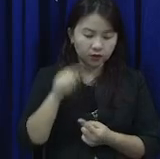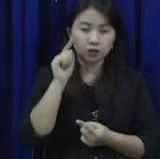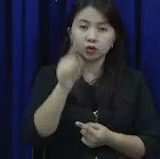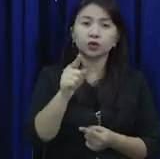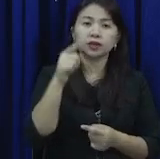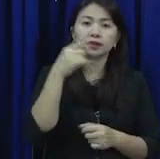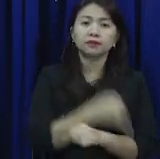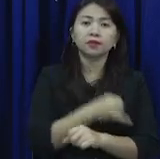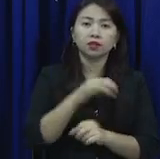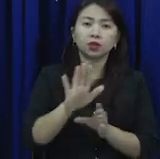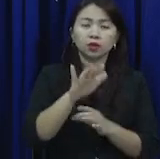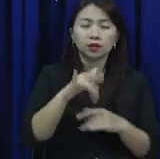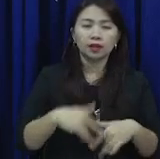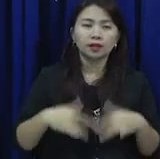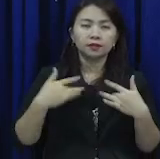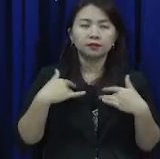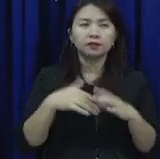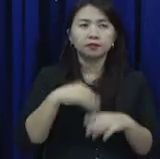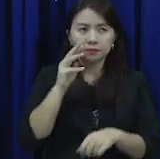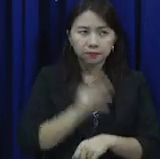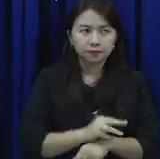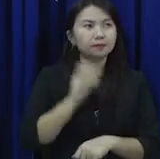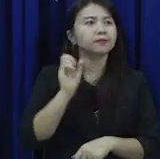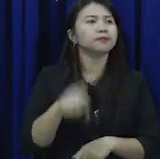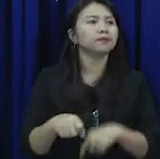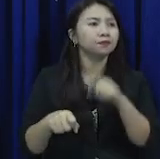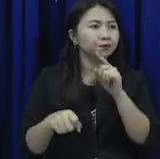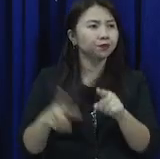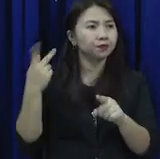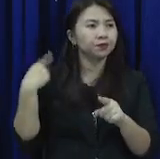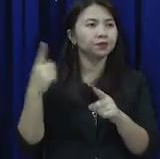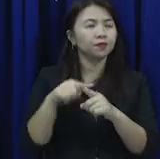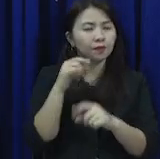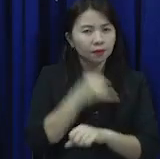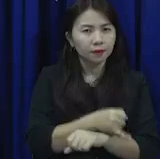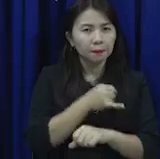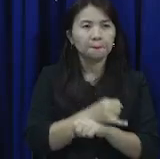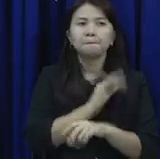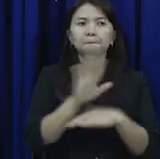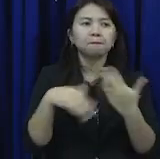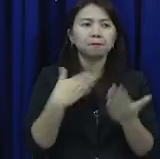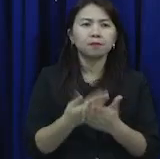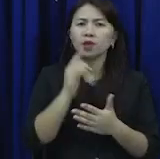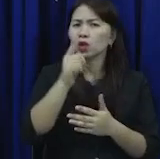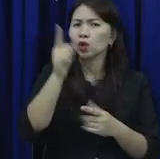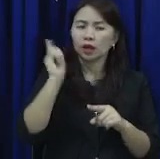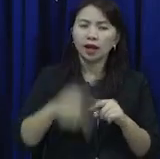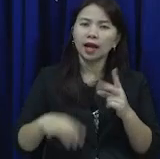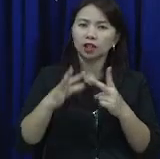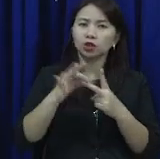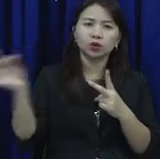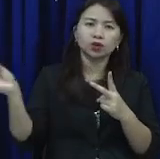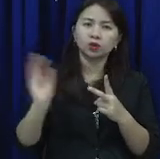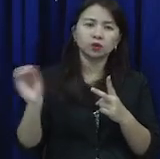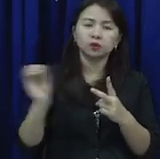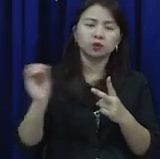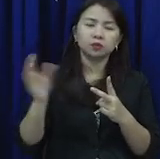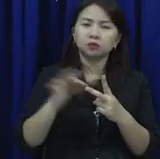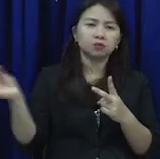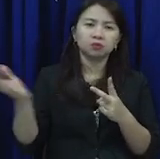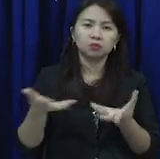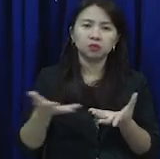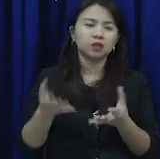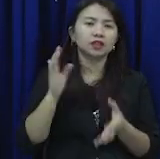life in the Ministry you will you will have to invest everything hindi ka p pwedeng pumili There's no choice in it you see